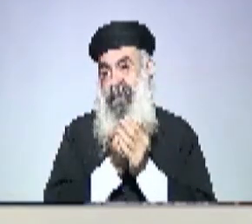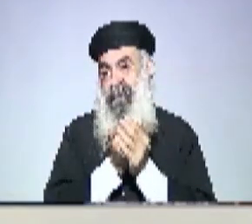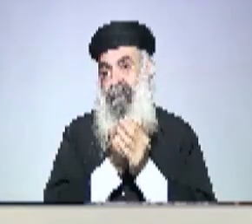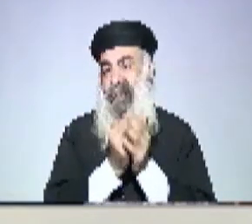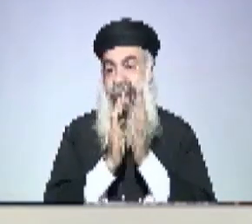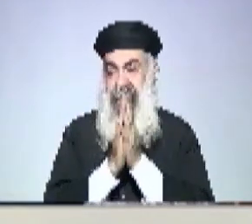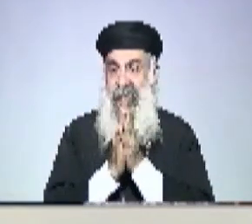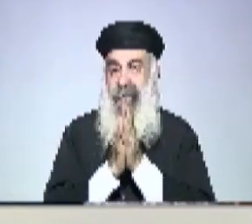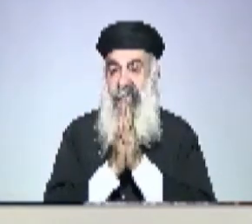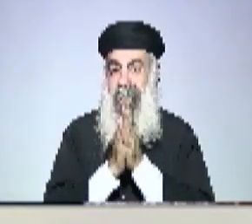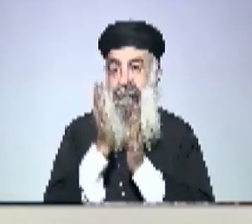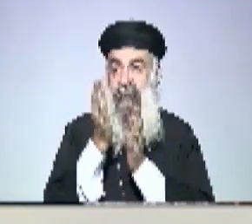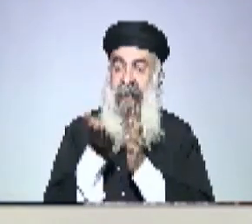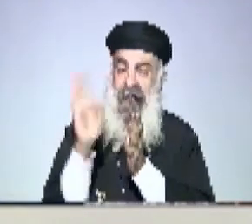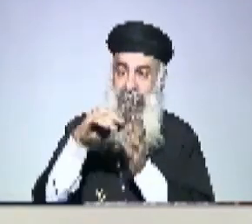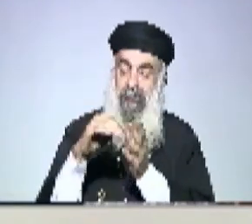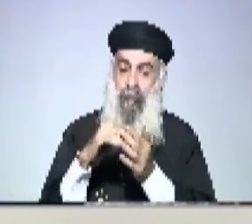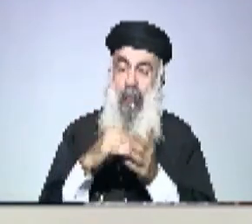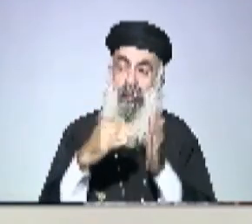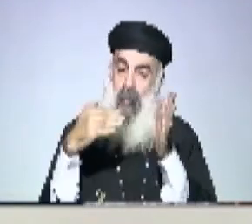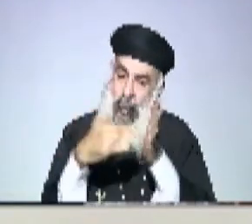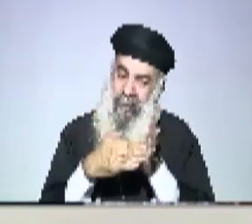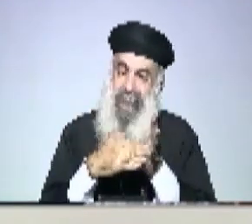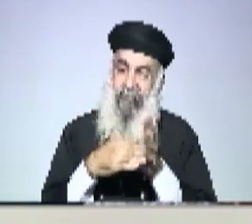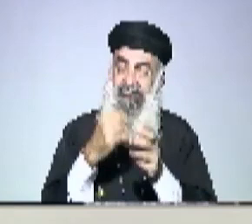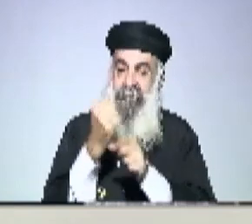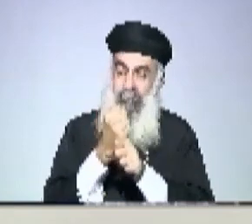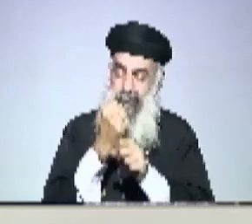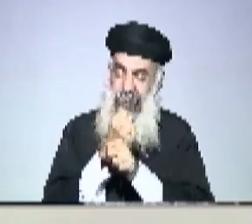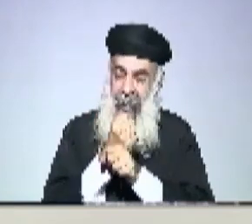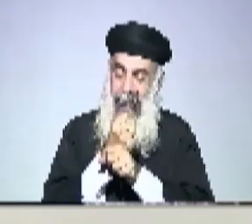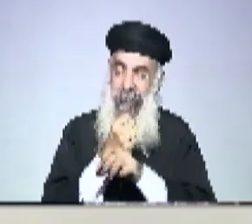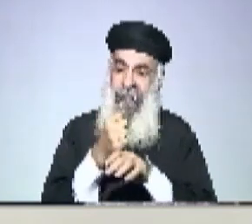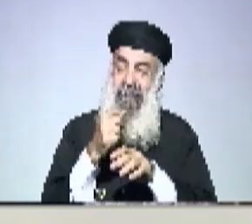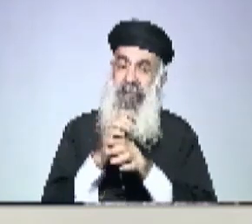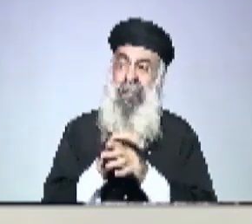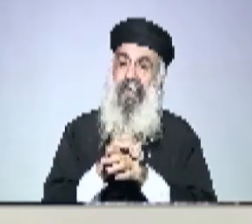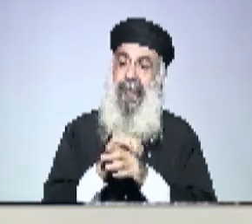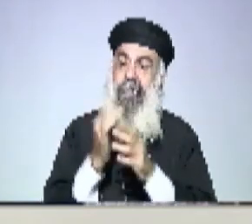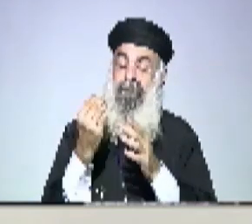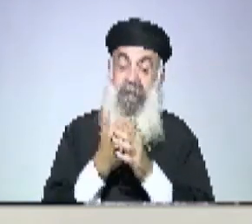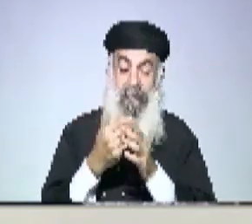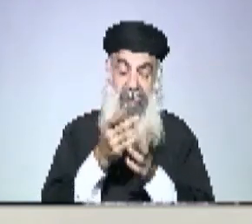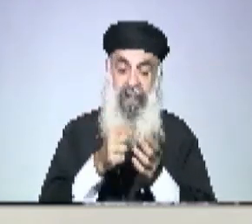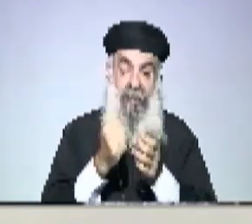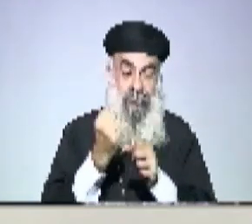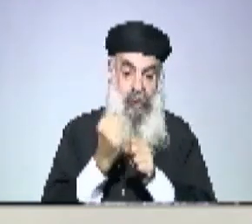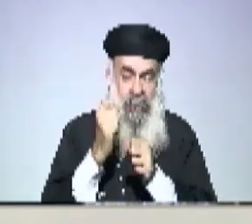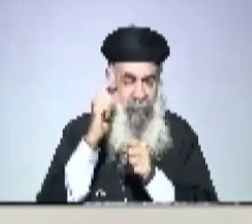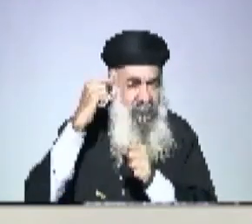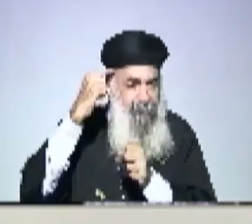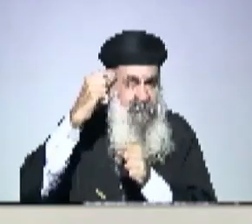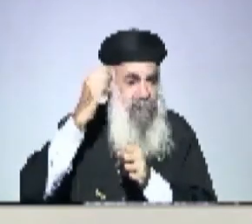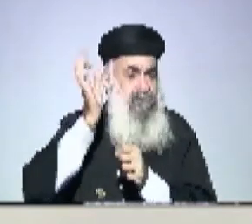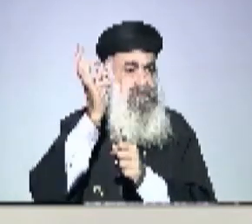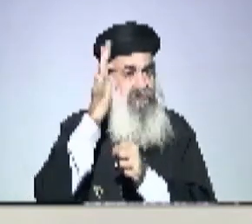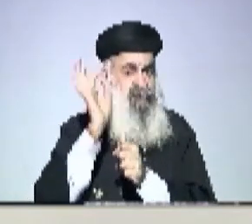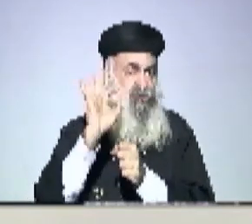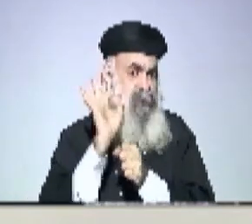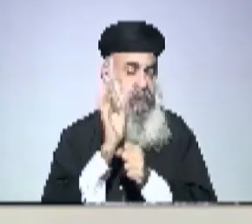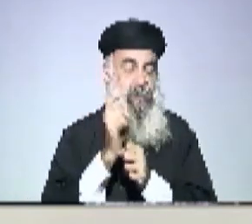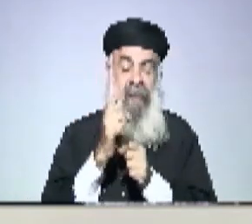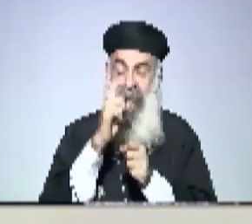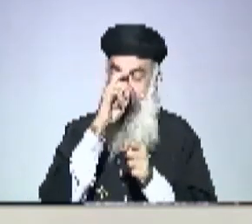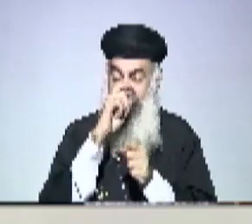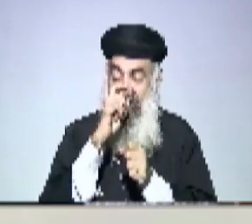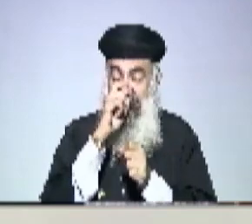سامحوني يعني اكتر من موظف ومن العامل والم المهني لان دول احيانا بيحسوا بمهارتهم الفلاح